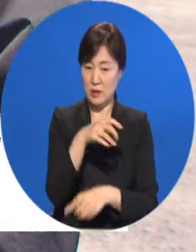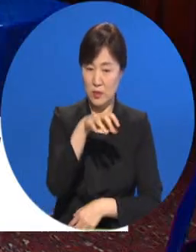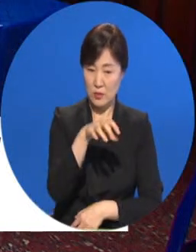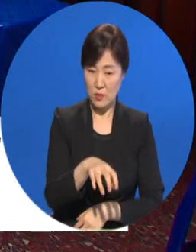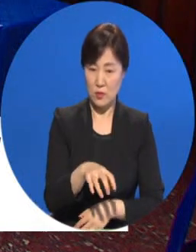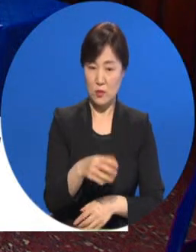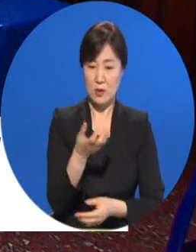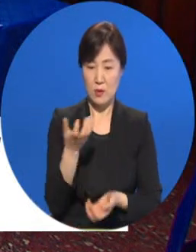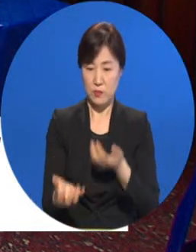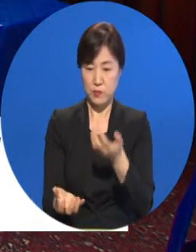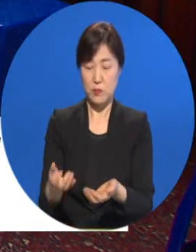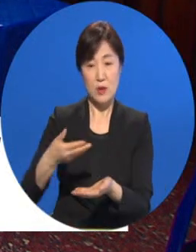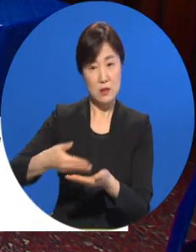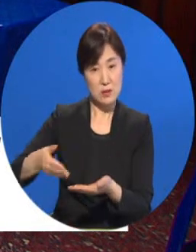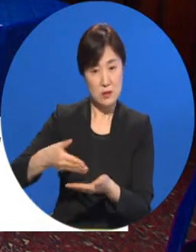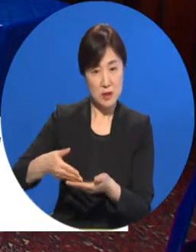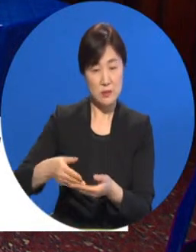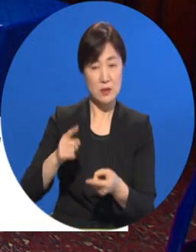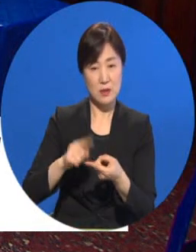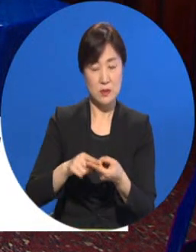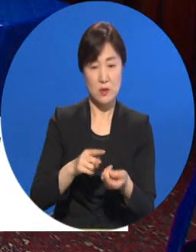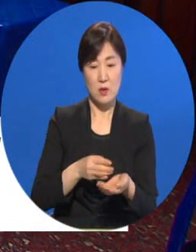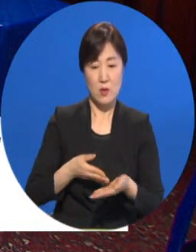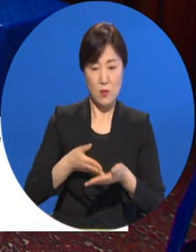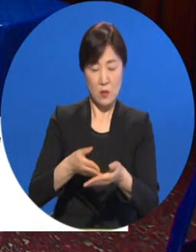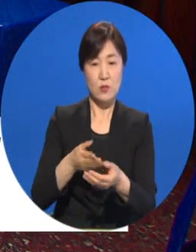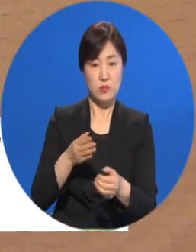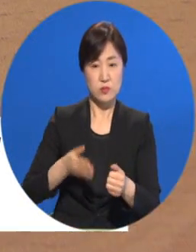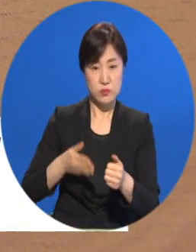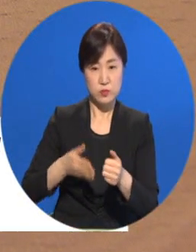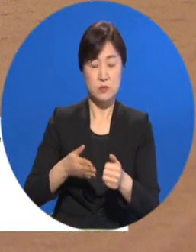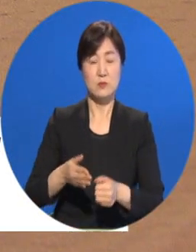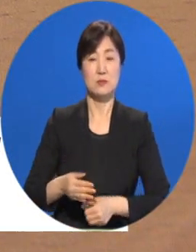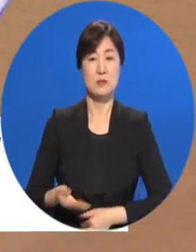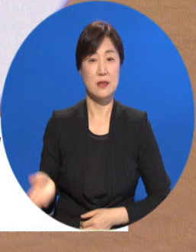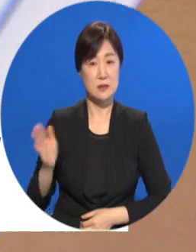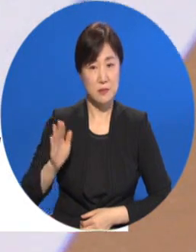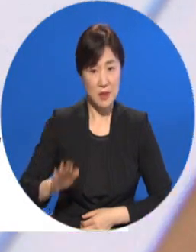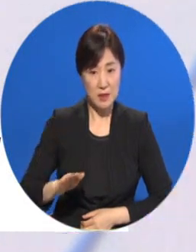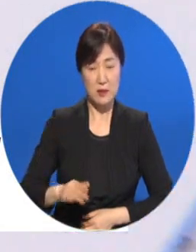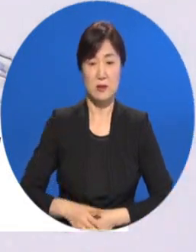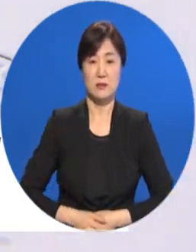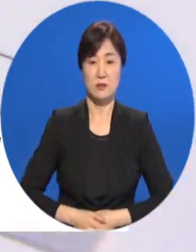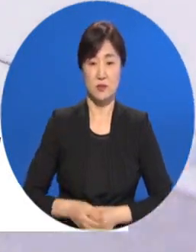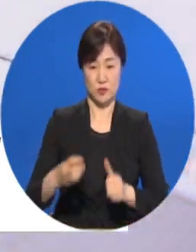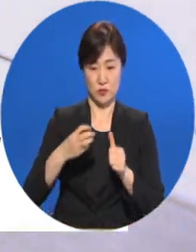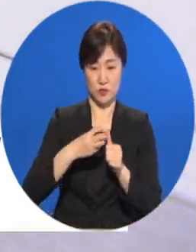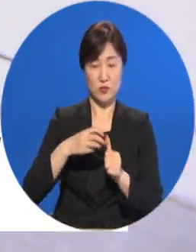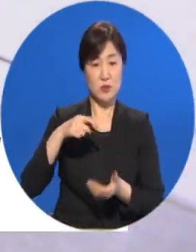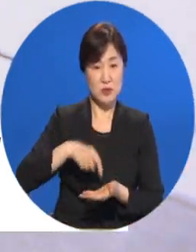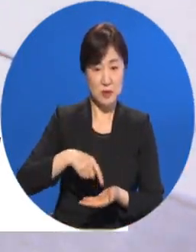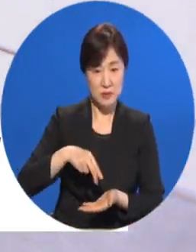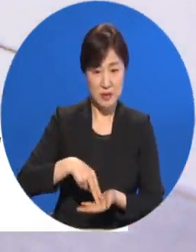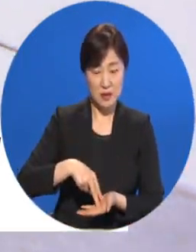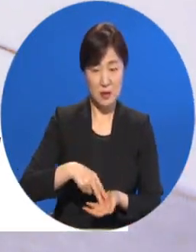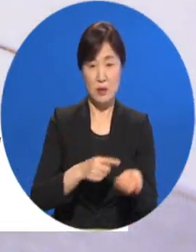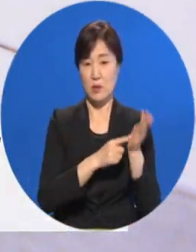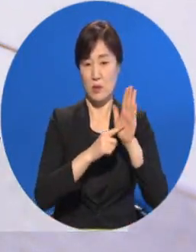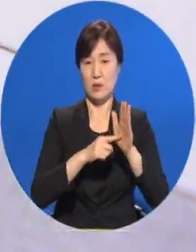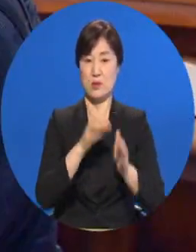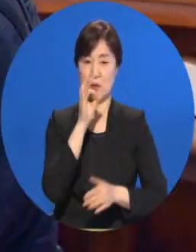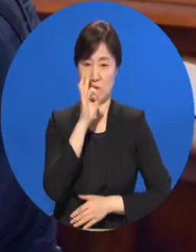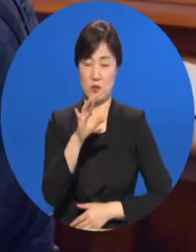등 수차례에 걸쳐 사업 정보 공개를 청구했습니다. 하지만 군 행정은 번번이 비공개